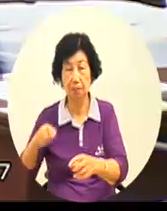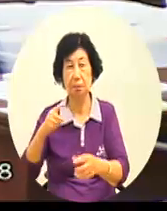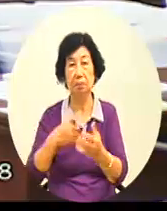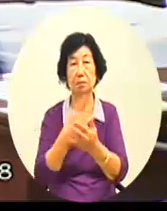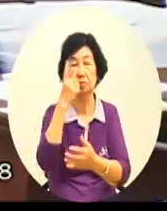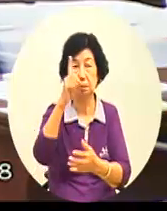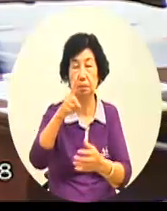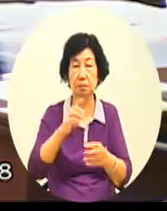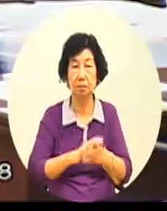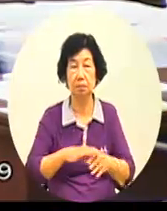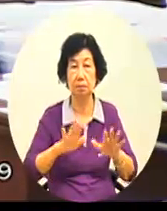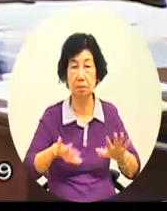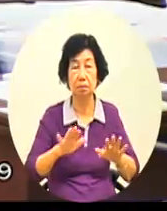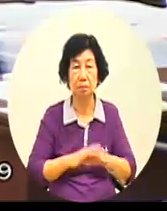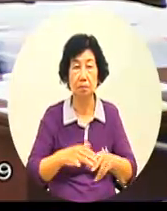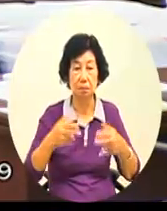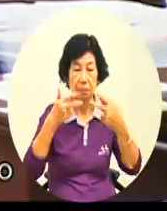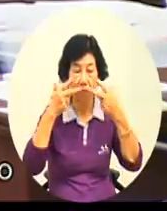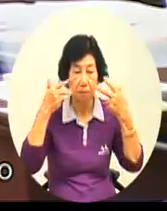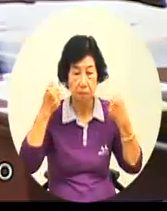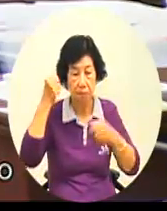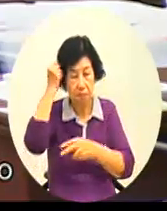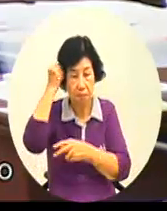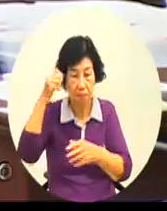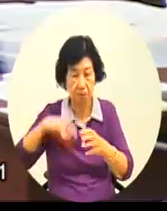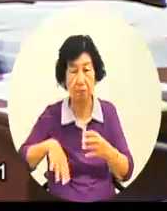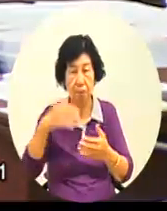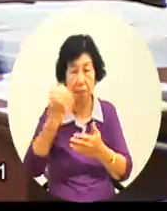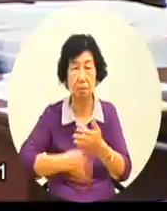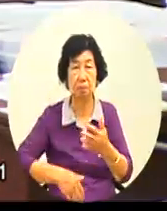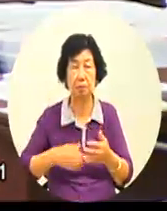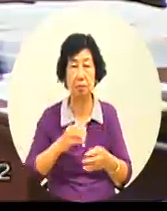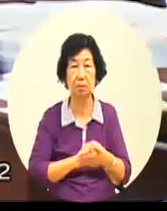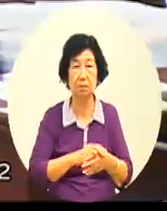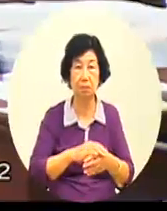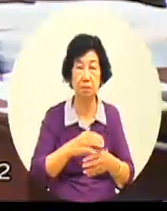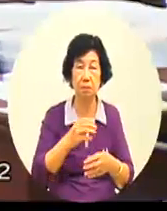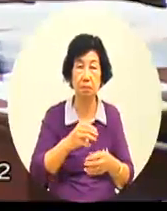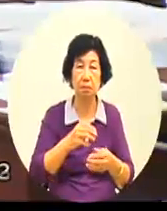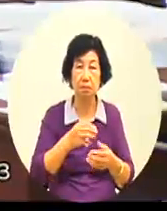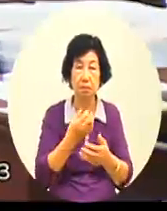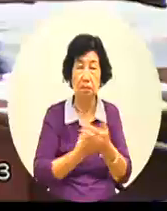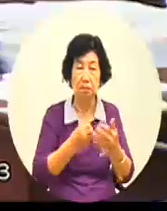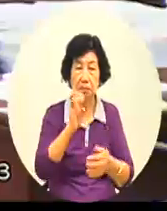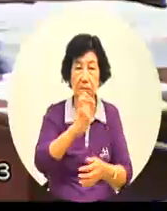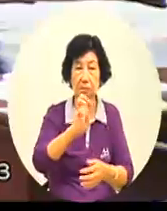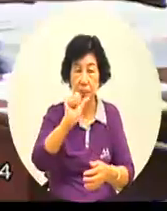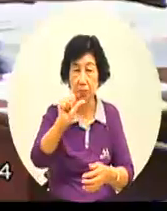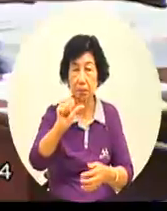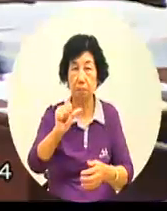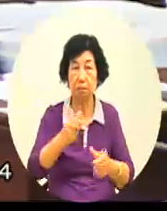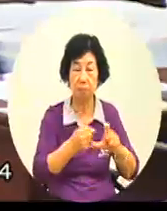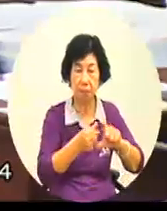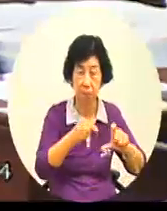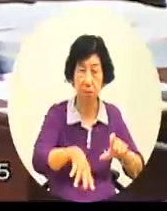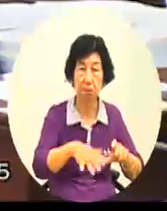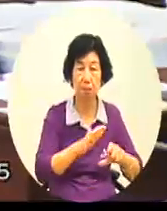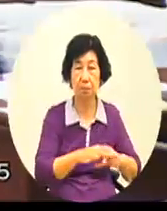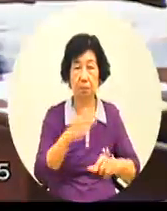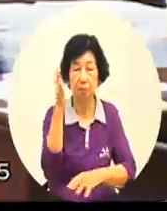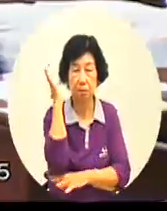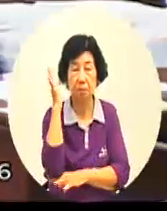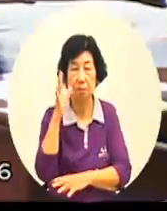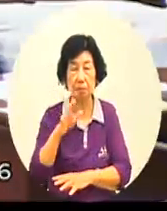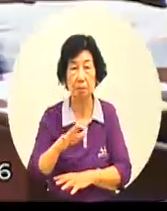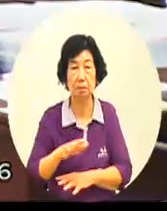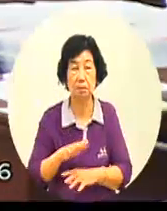下35区的话哈，那35区你现在在各区的话，像这样设站，这可能在政府的资源上哦，